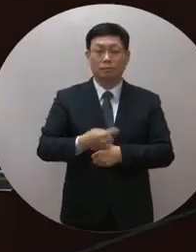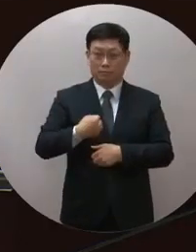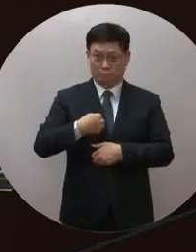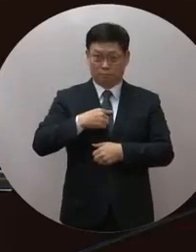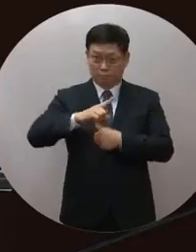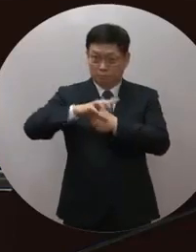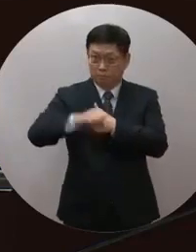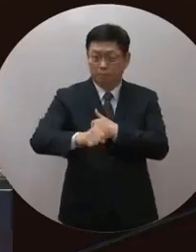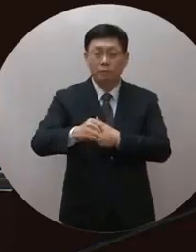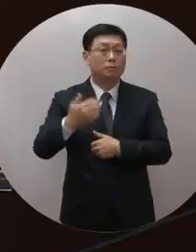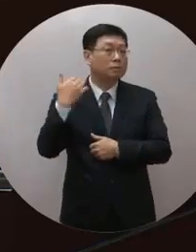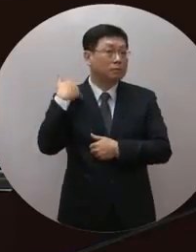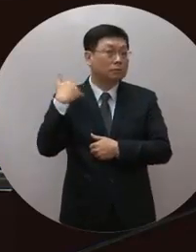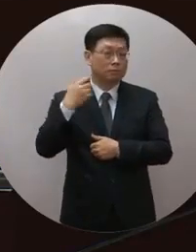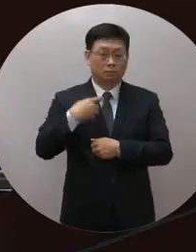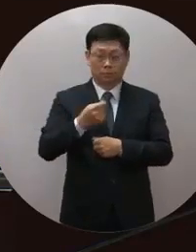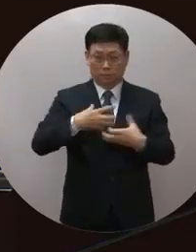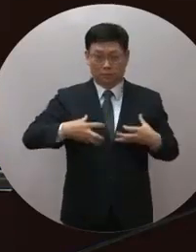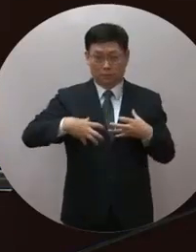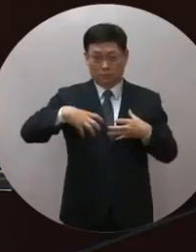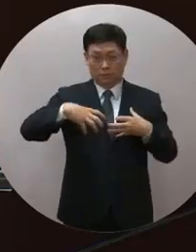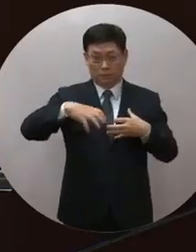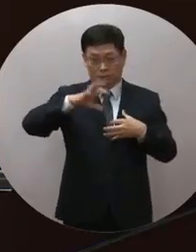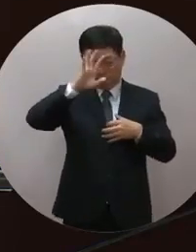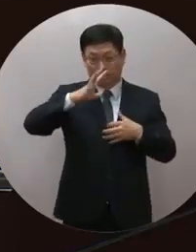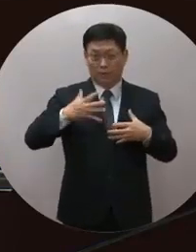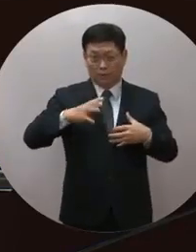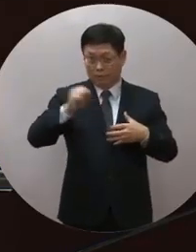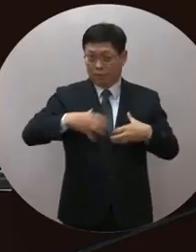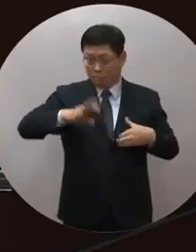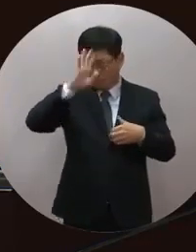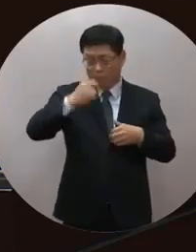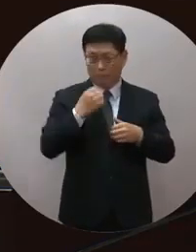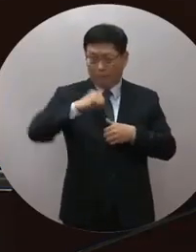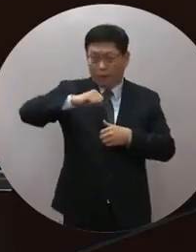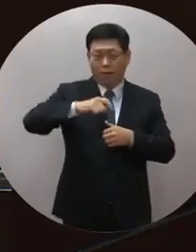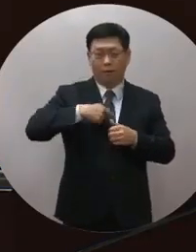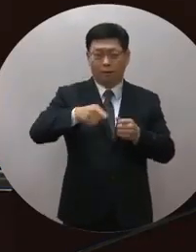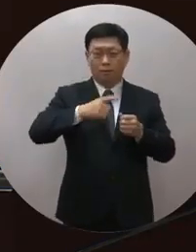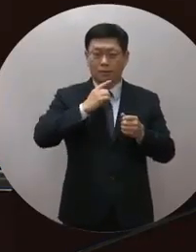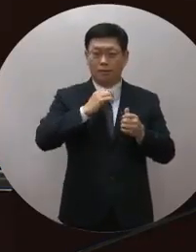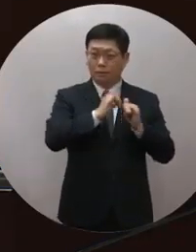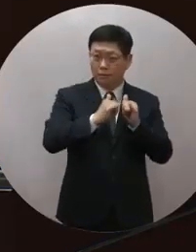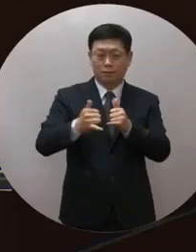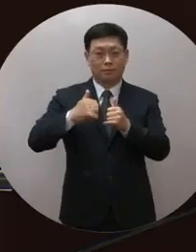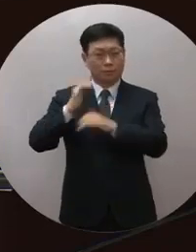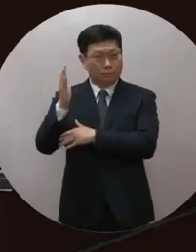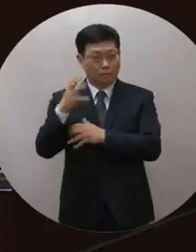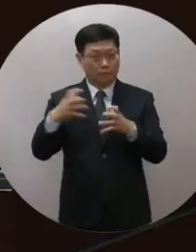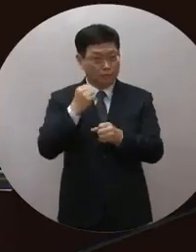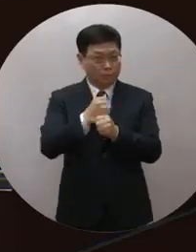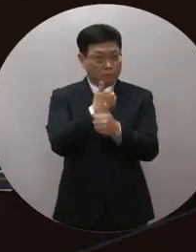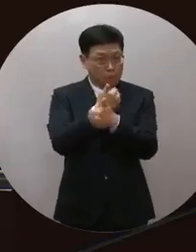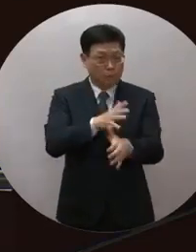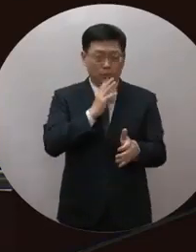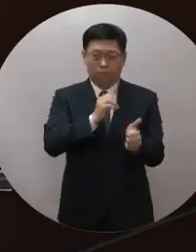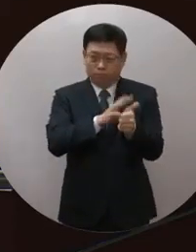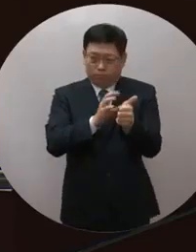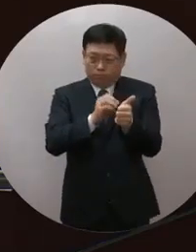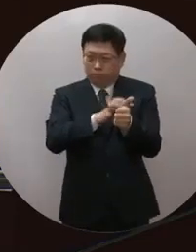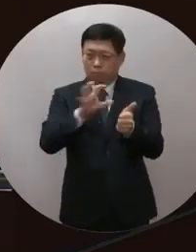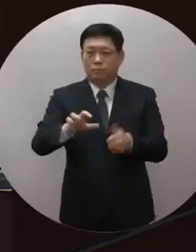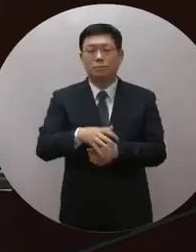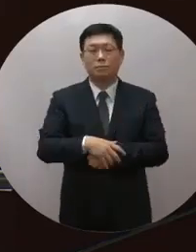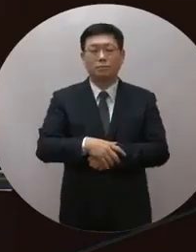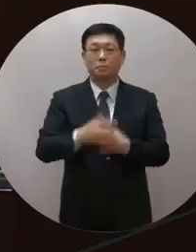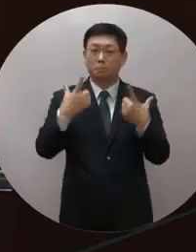握过去抗 SARS 的经验，民间和政府并肩作战，展现团结。本